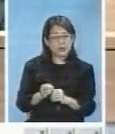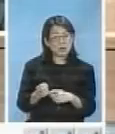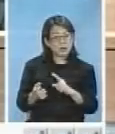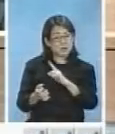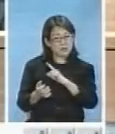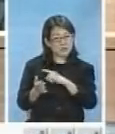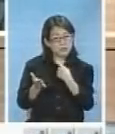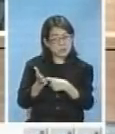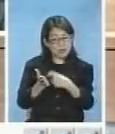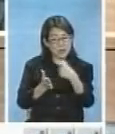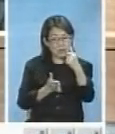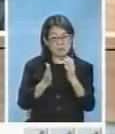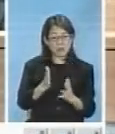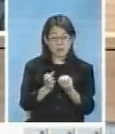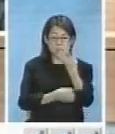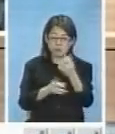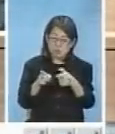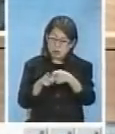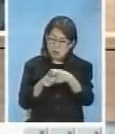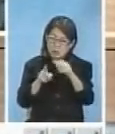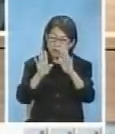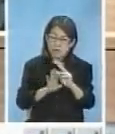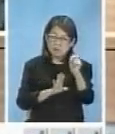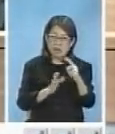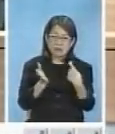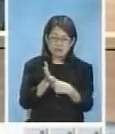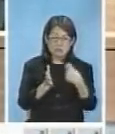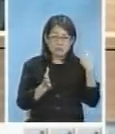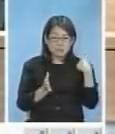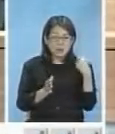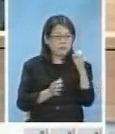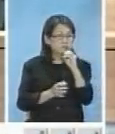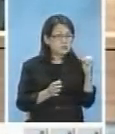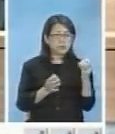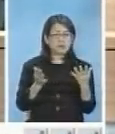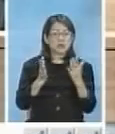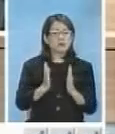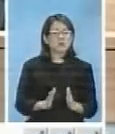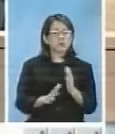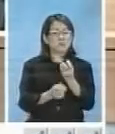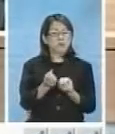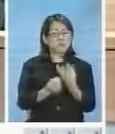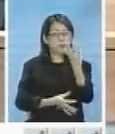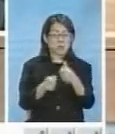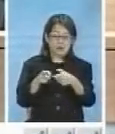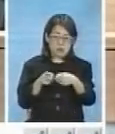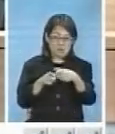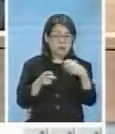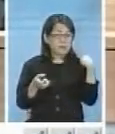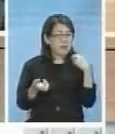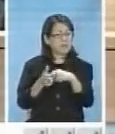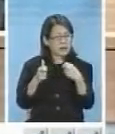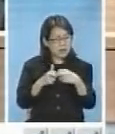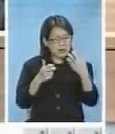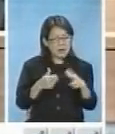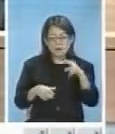ษตรกรผู้ปลูกข้าวโพดเลยวันนี้ครับพี่น้องประชาชนได้รับความเดือดร้อนจากน้ำท่วม